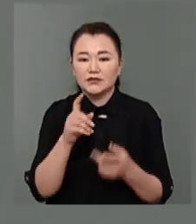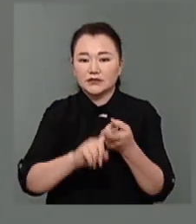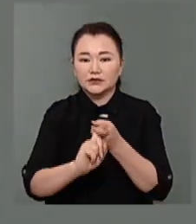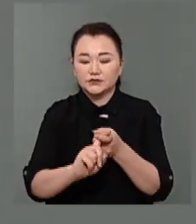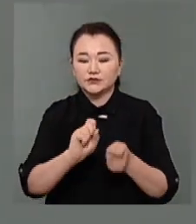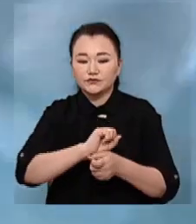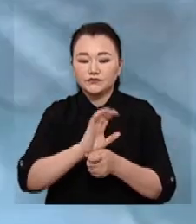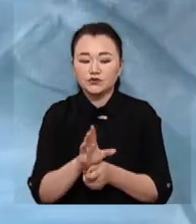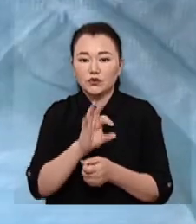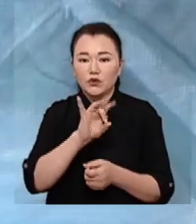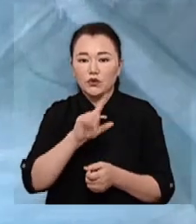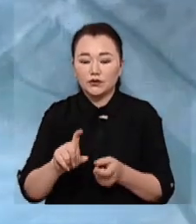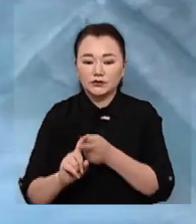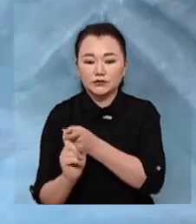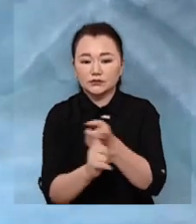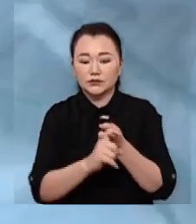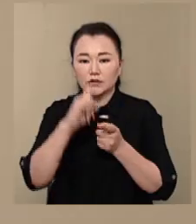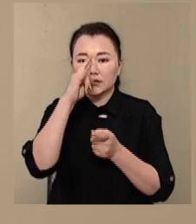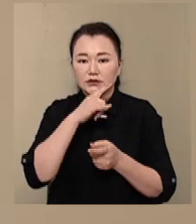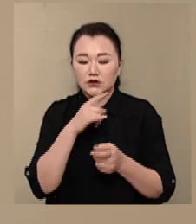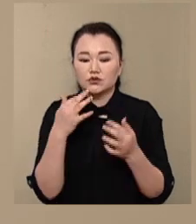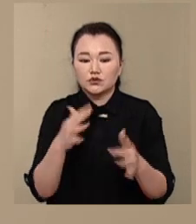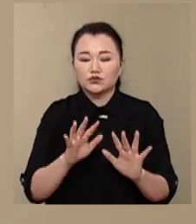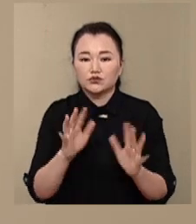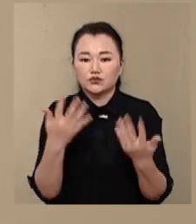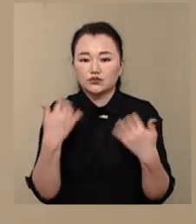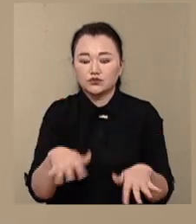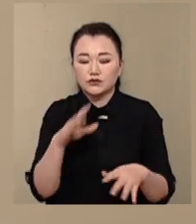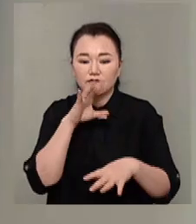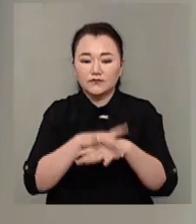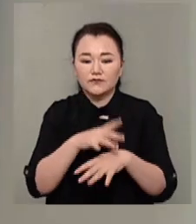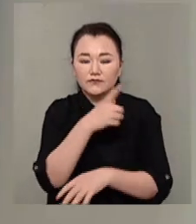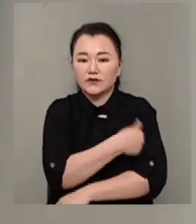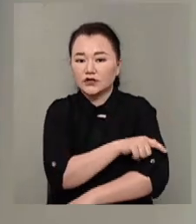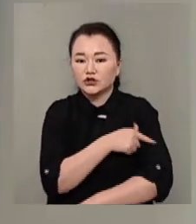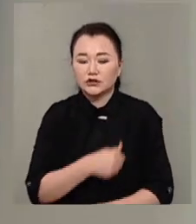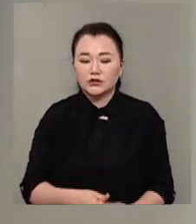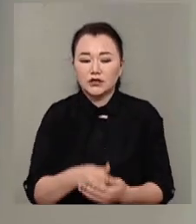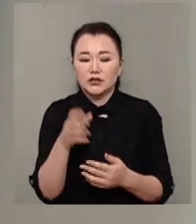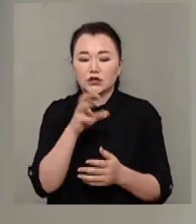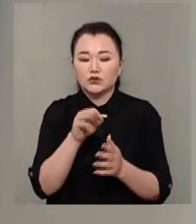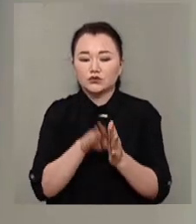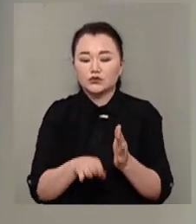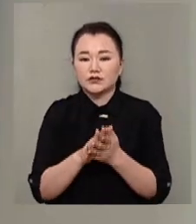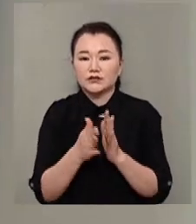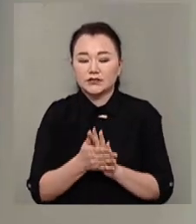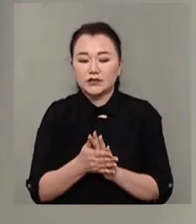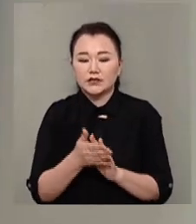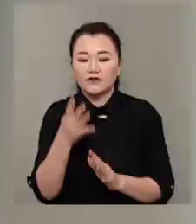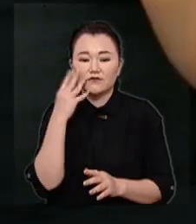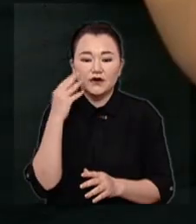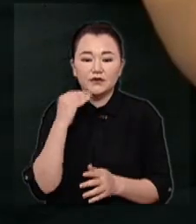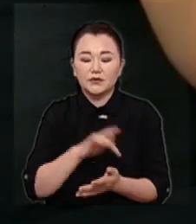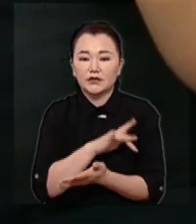Заразный вирус. Корь распространяется по Казахстану. Сколько случаев уже выявили врачи? У нас наихудшее состояние, конечно, в